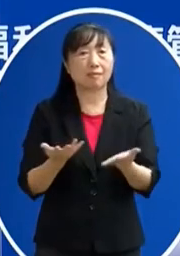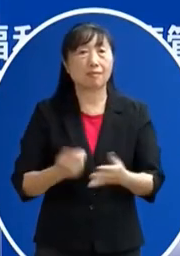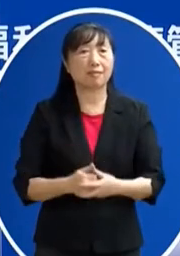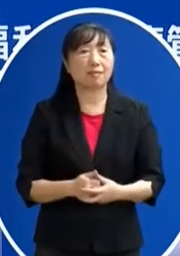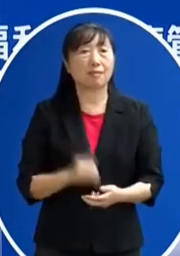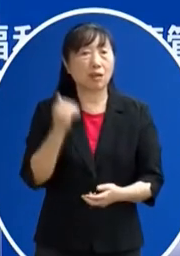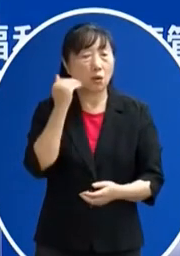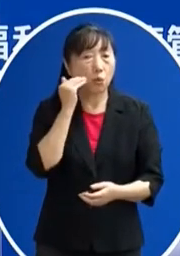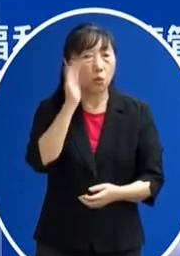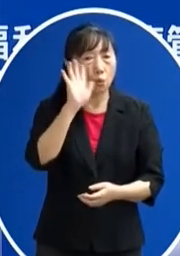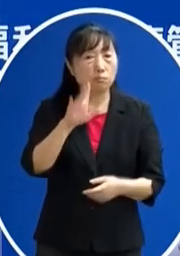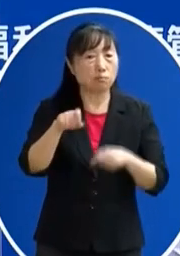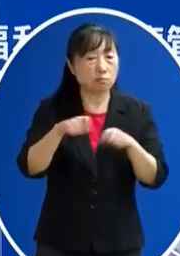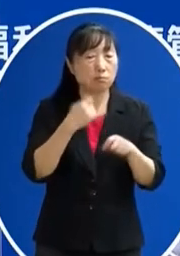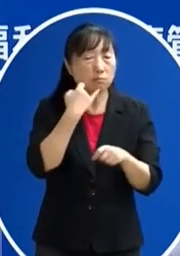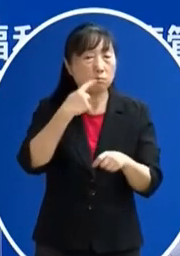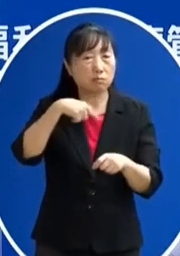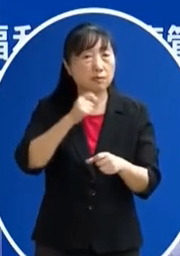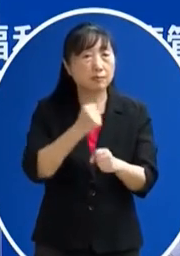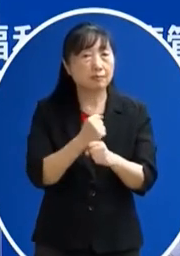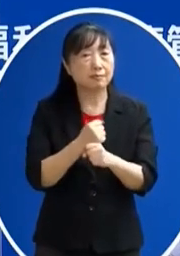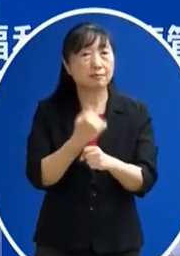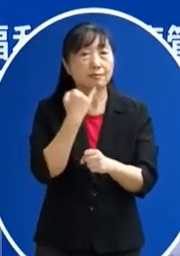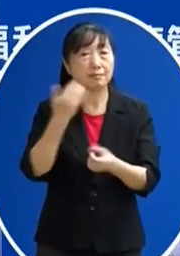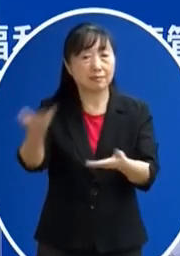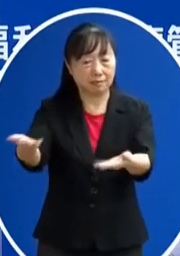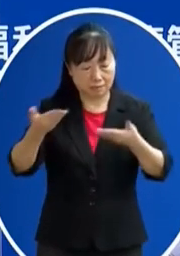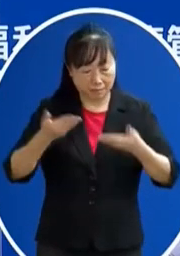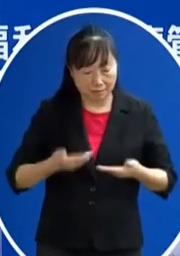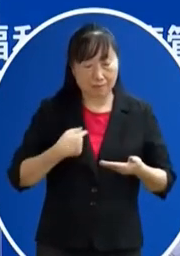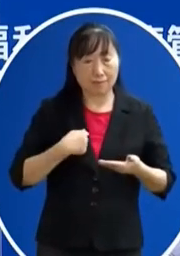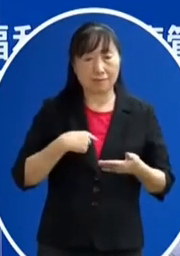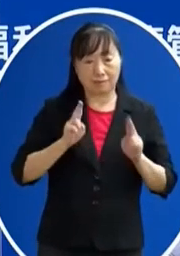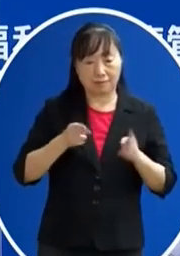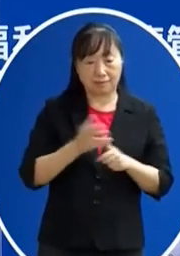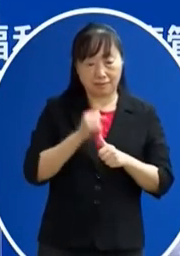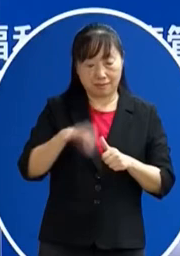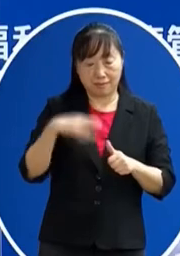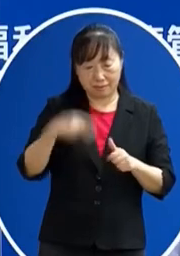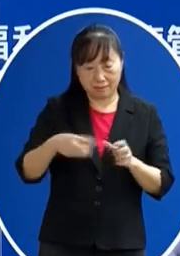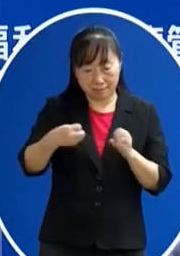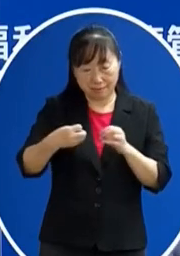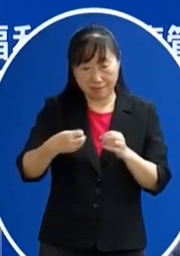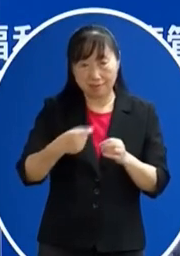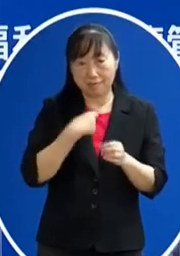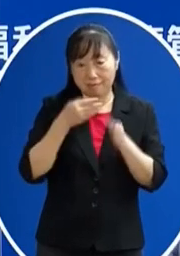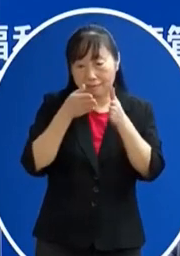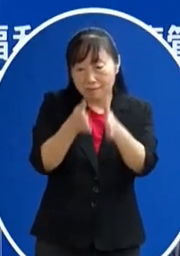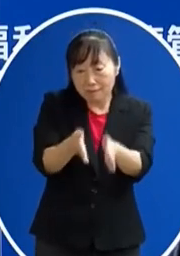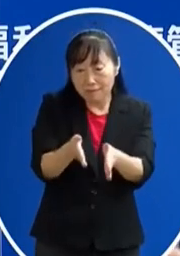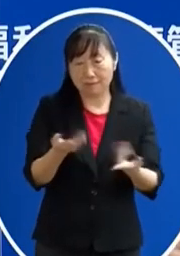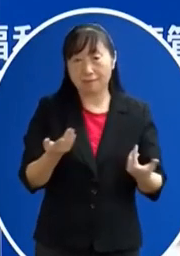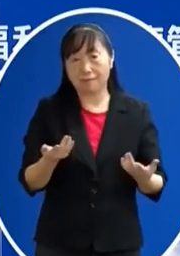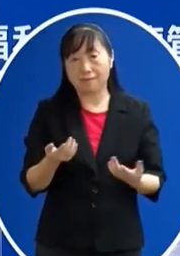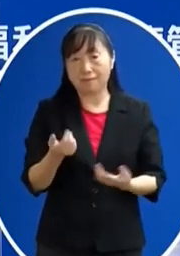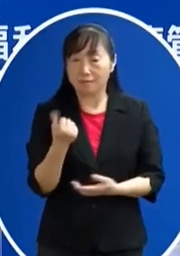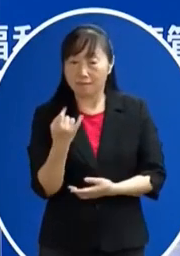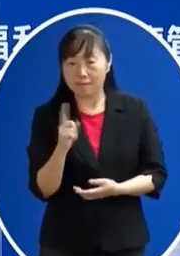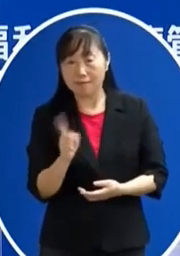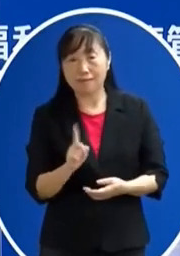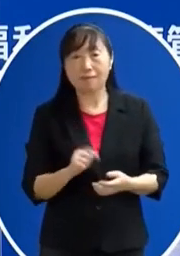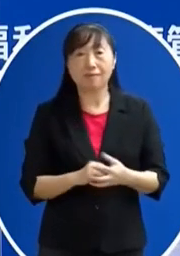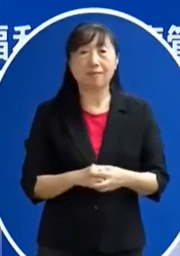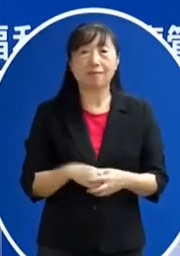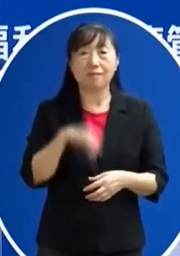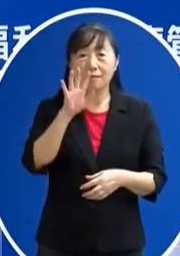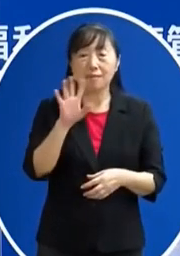够考虑一个可行，那也可以送到指挥中心这边，我们大家一起讨论，在防疫的框架之下。好，是不是可以有